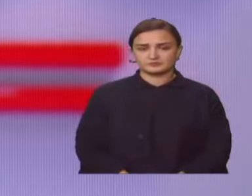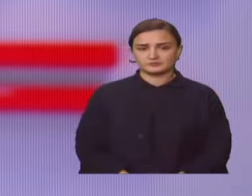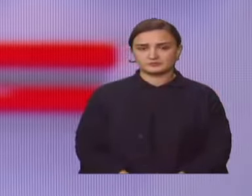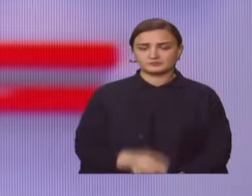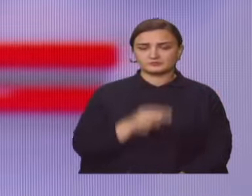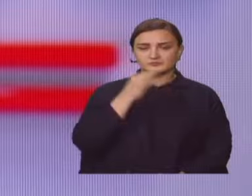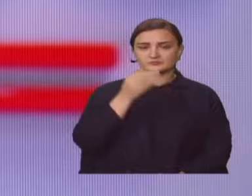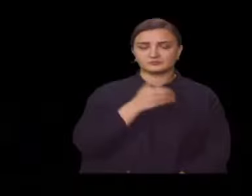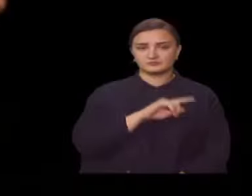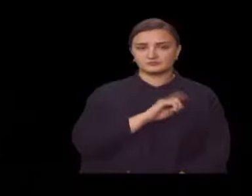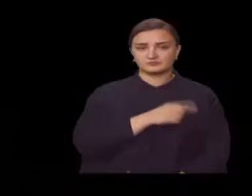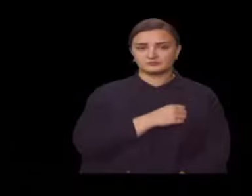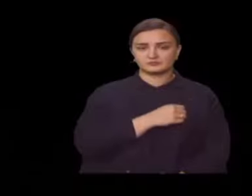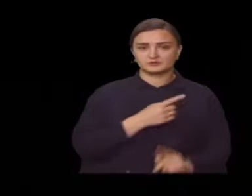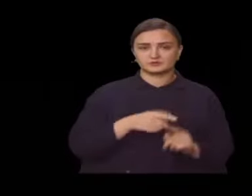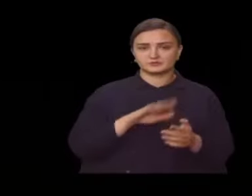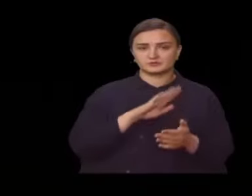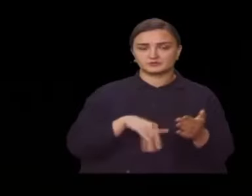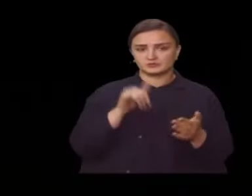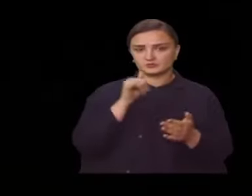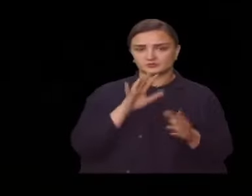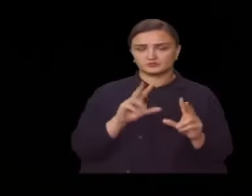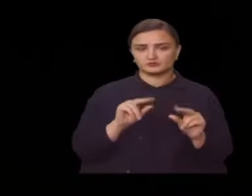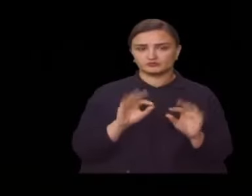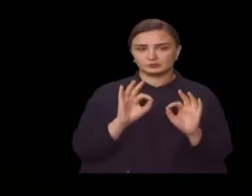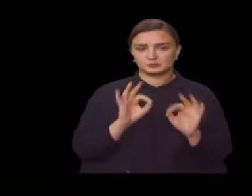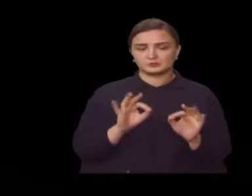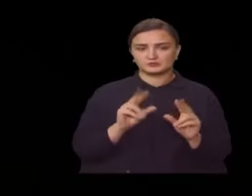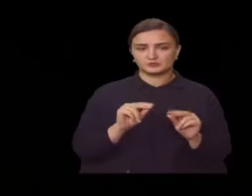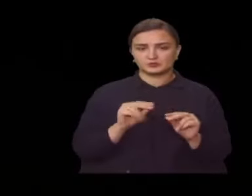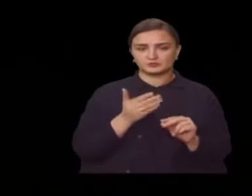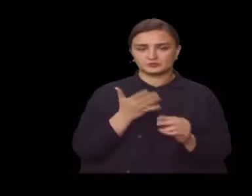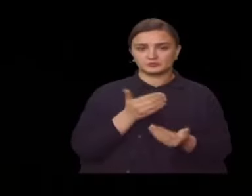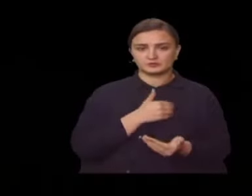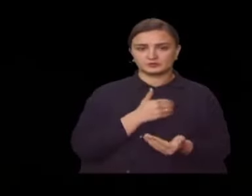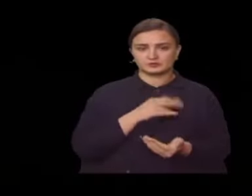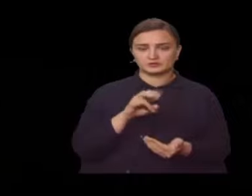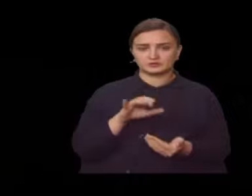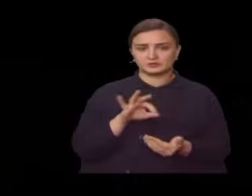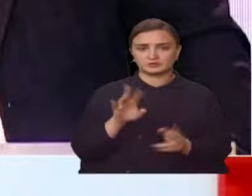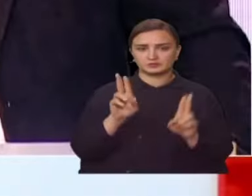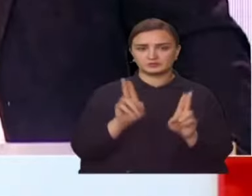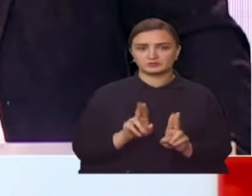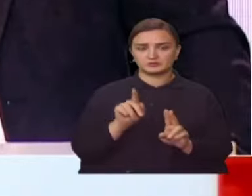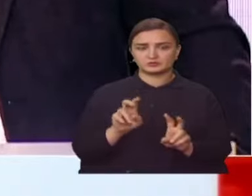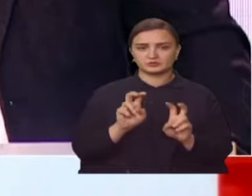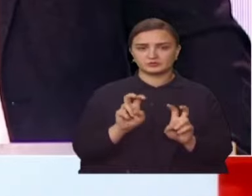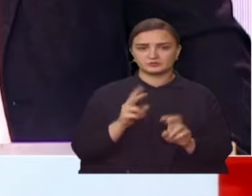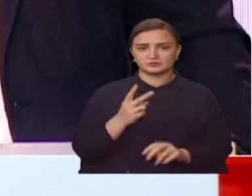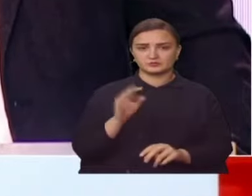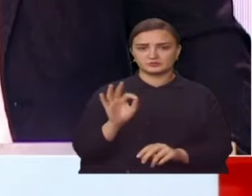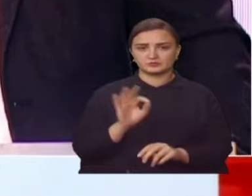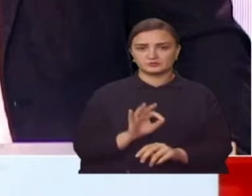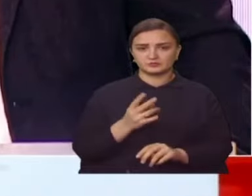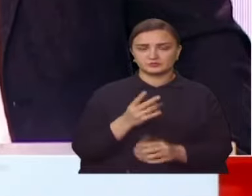ძლიერი ჯარი გინდათ რო კონტეს და ამის გარეშე შეუძლებელია მართლა მშვიდობა, სწორი მშვიდობა თუ გინდა, მაგრამ ნატო სტანდარტი მათ შორის გულისხმობს, რომ 2% მთლიანი